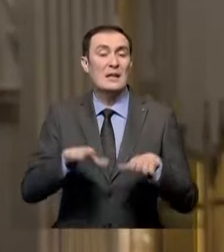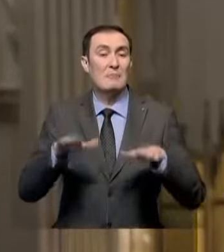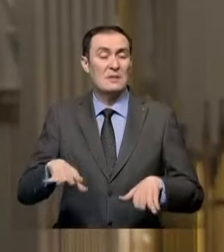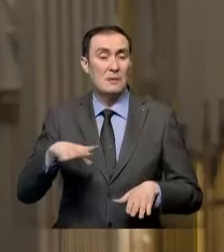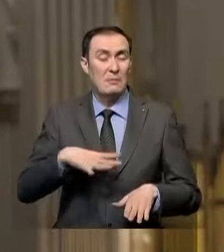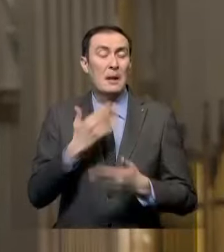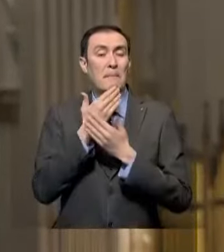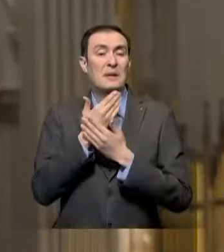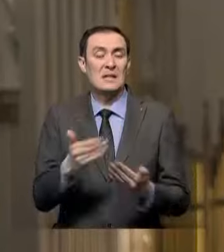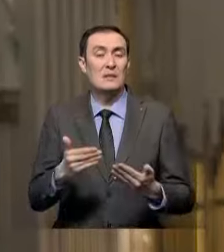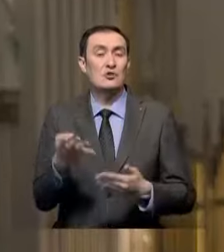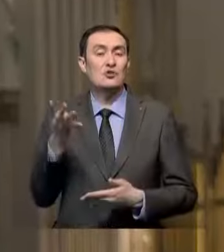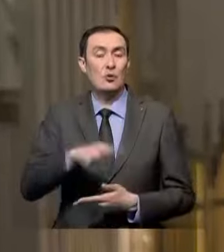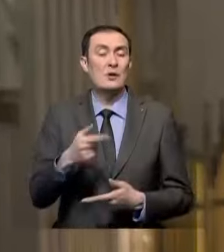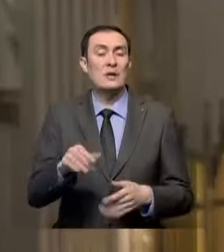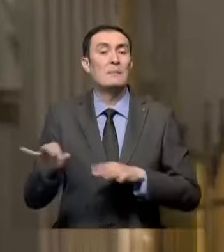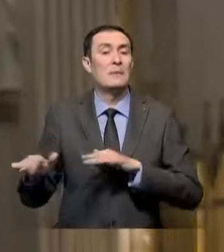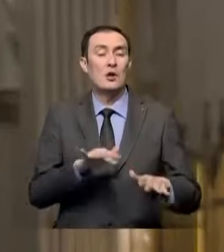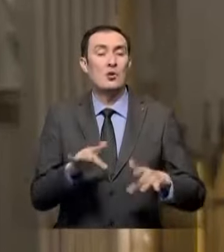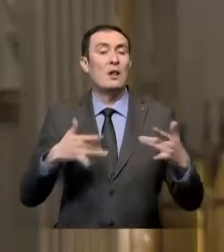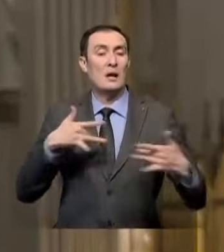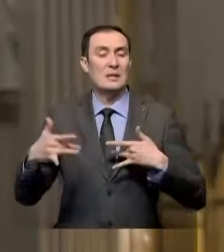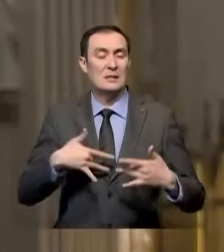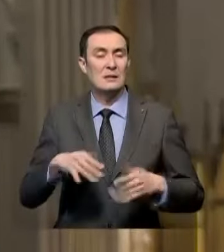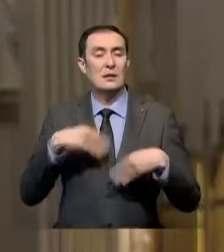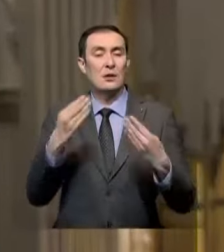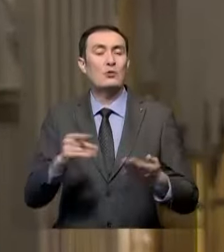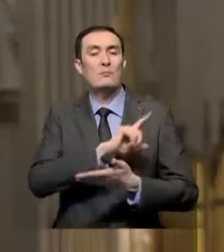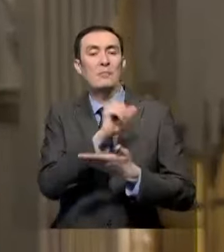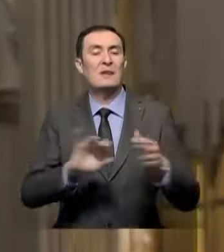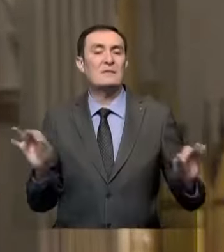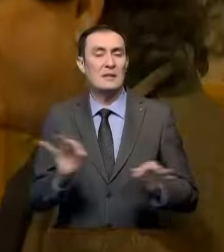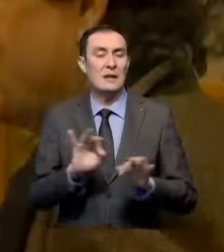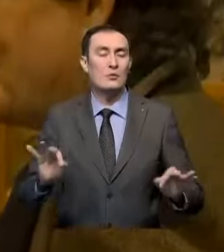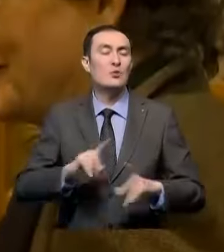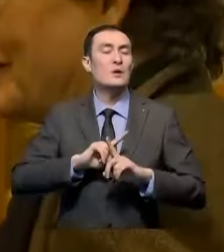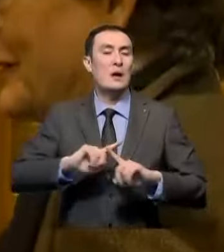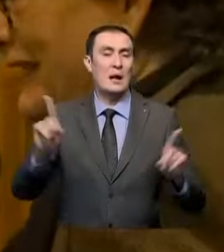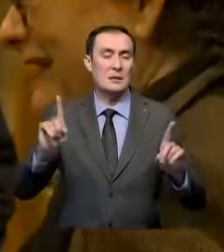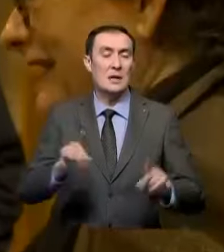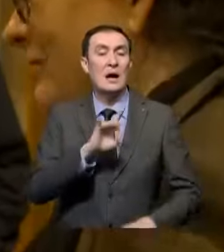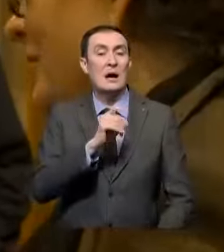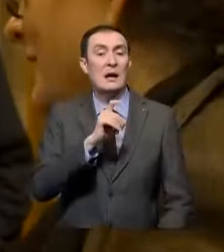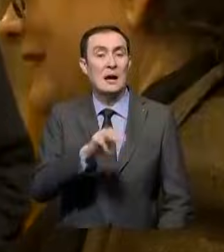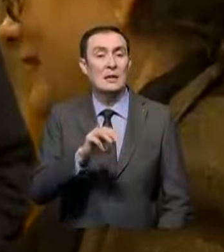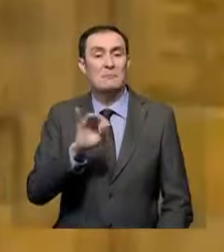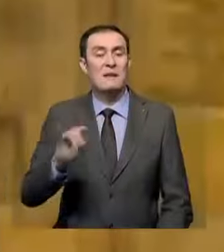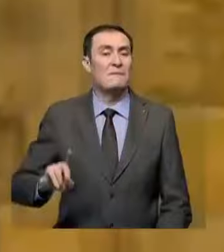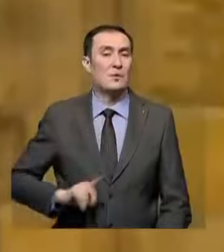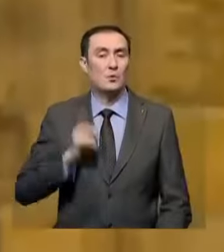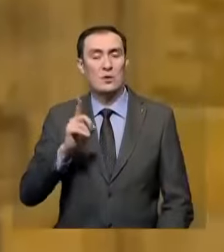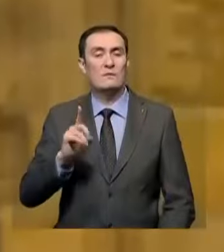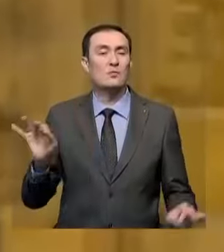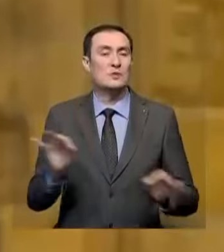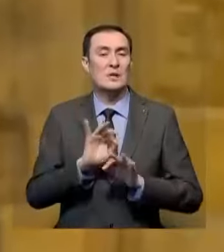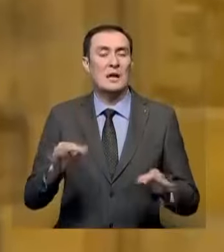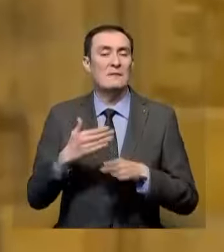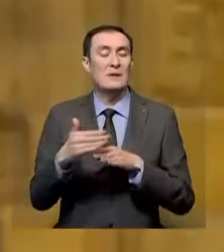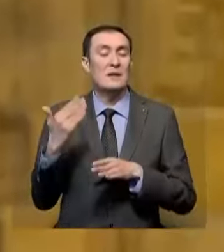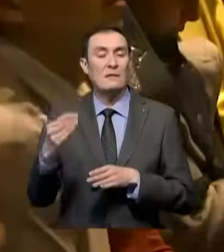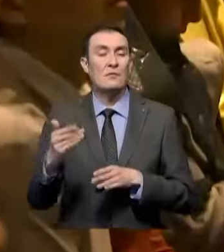стало последним из четырех, где прошел концерт, придает произведению уникальность. Рахат Би – виртуоз. В музыкальной среде